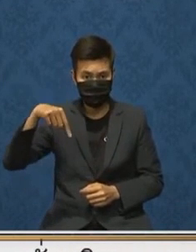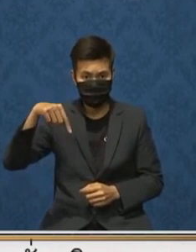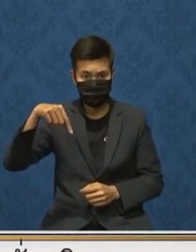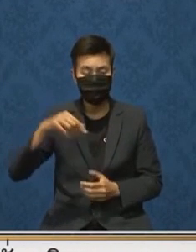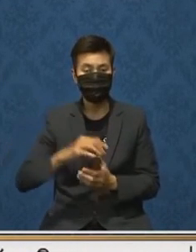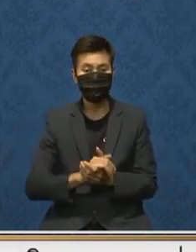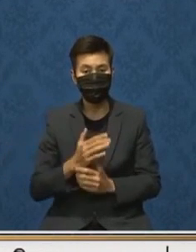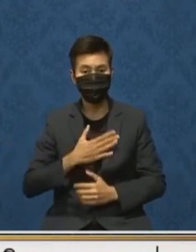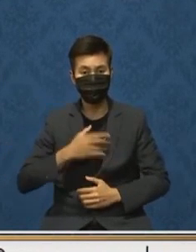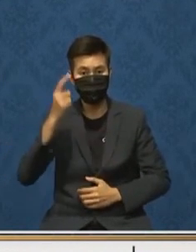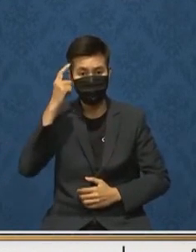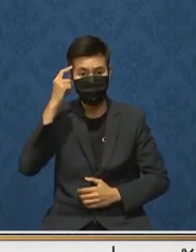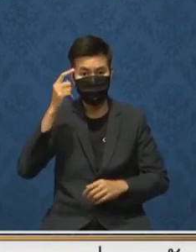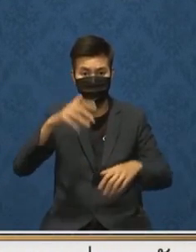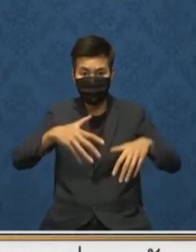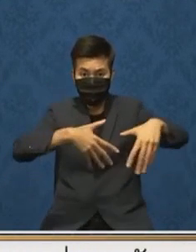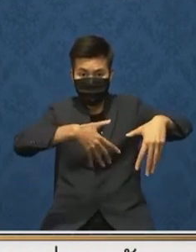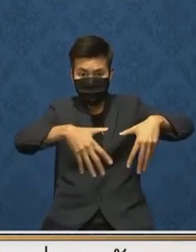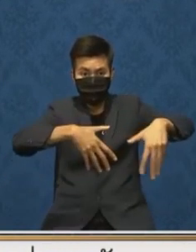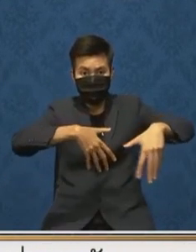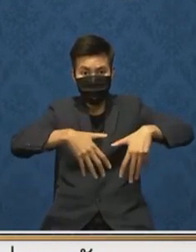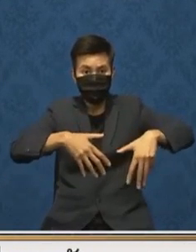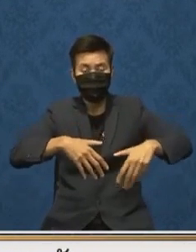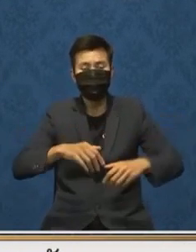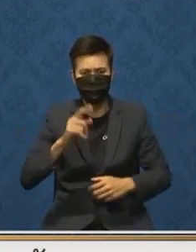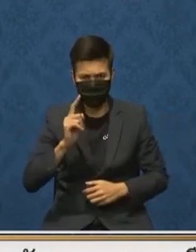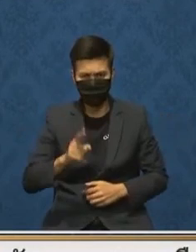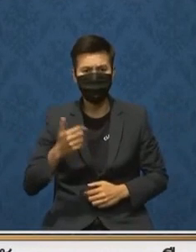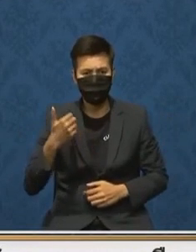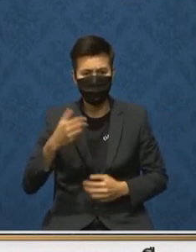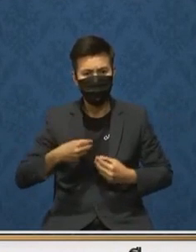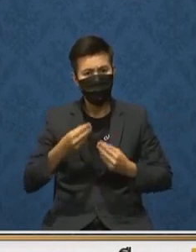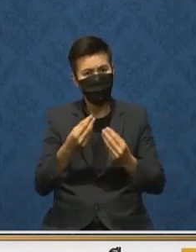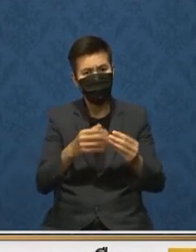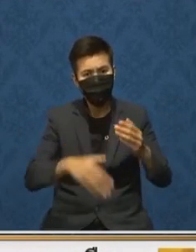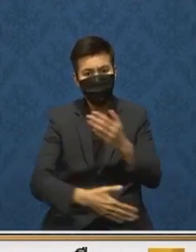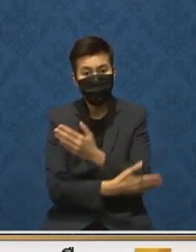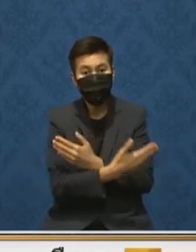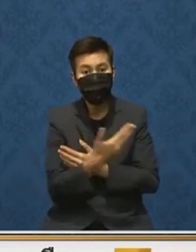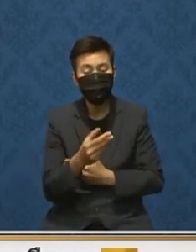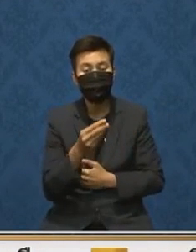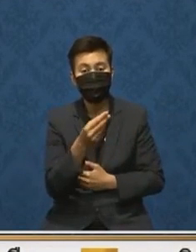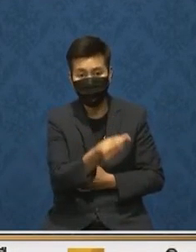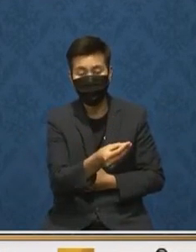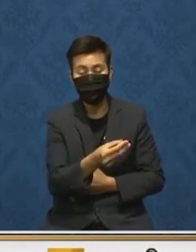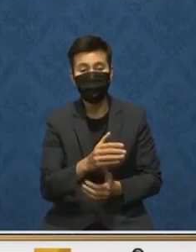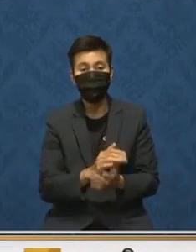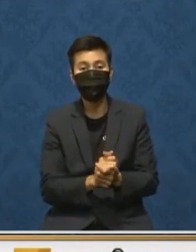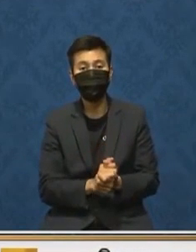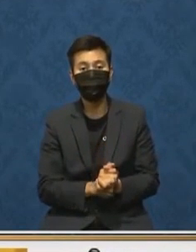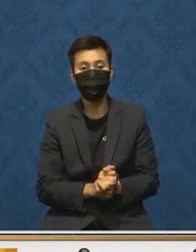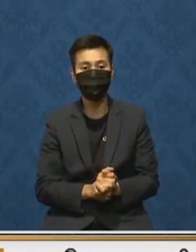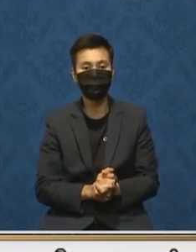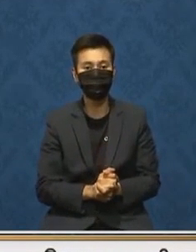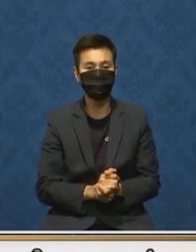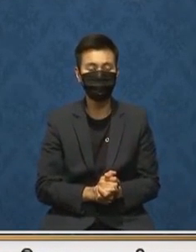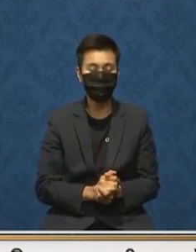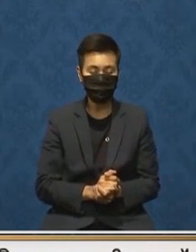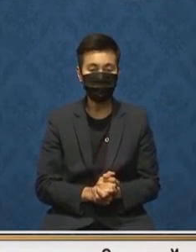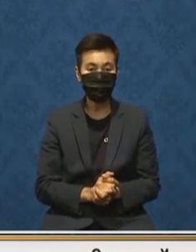พี่น้องประชาชนต้องให้โอกาสให้ทางเดินกับคนเหล่